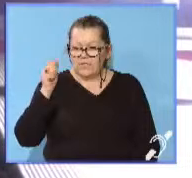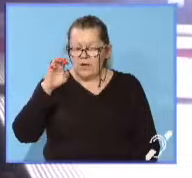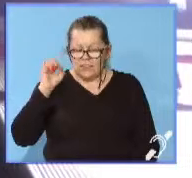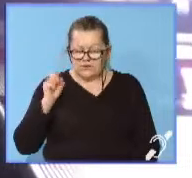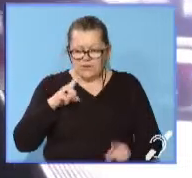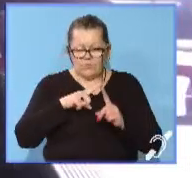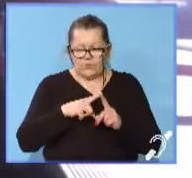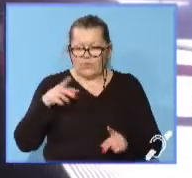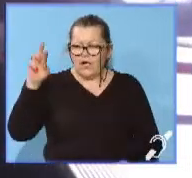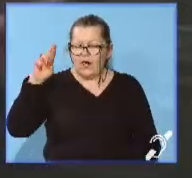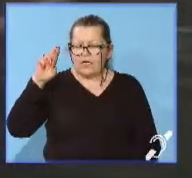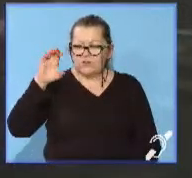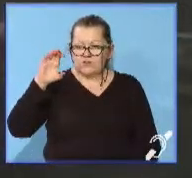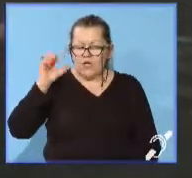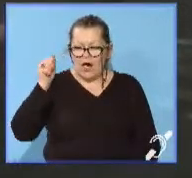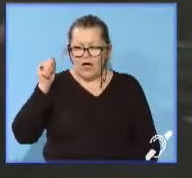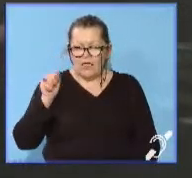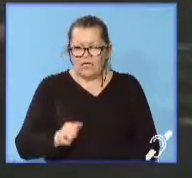asigurărilor